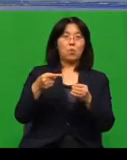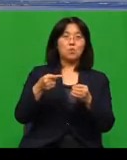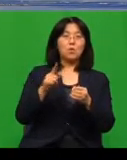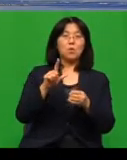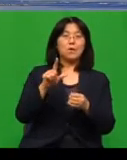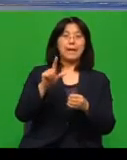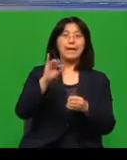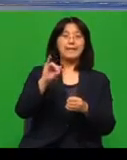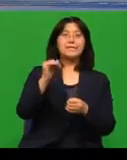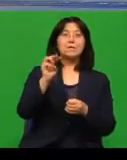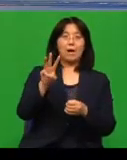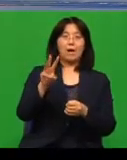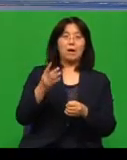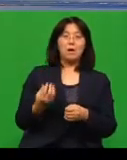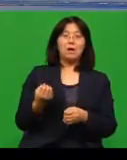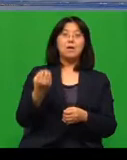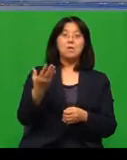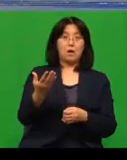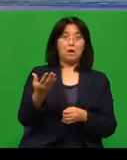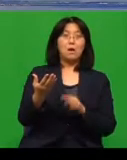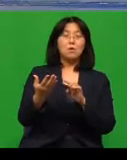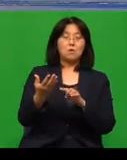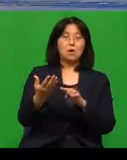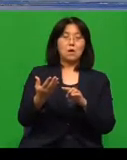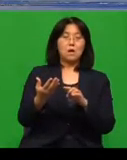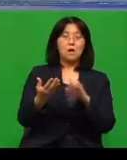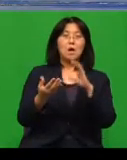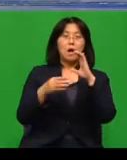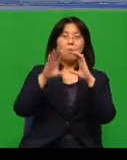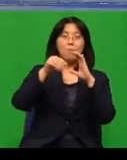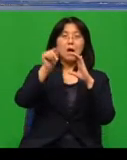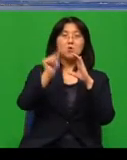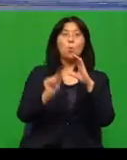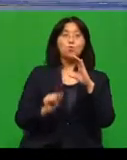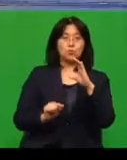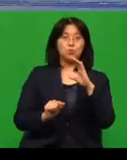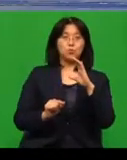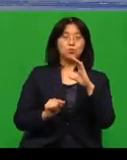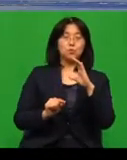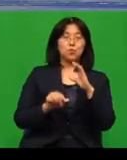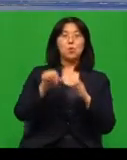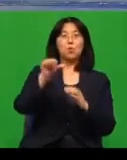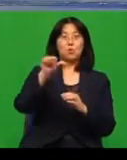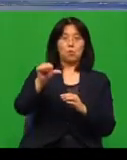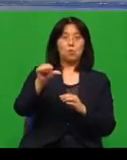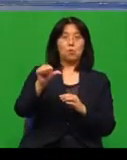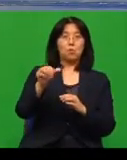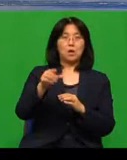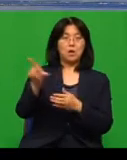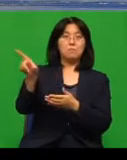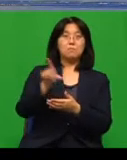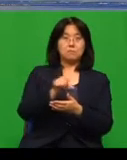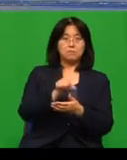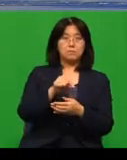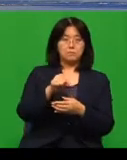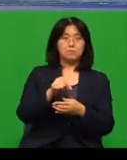の出展がご承知の通り万葉集の牧野子ということですし、考案者は公